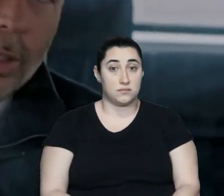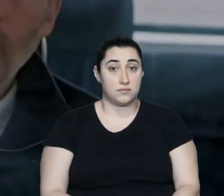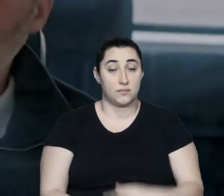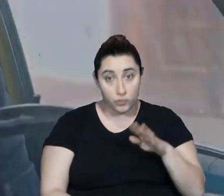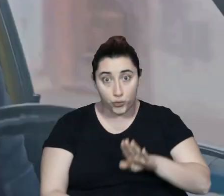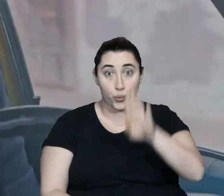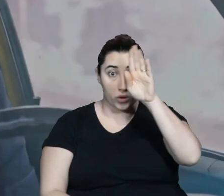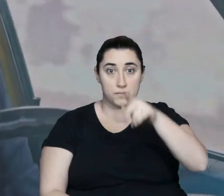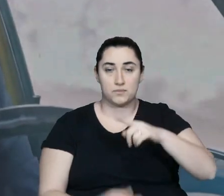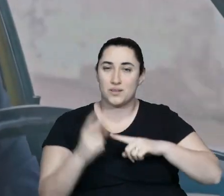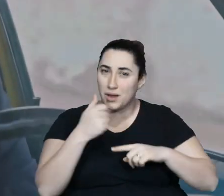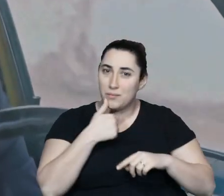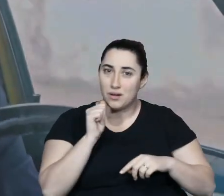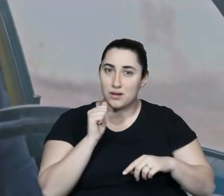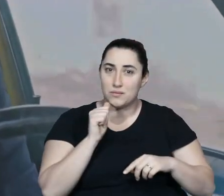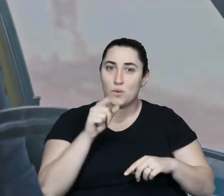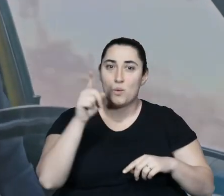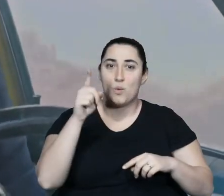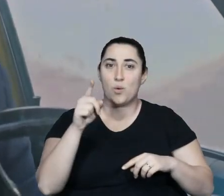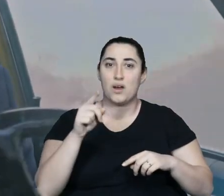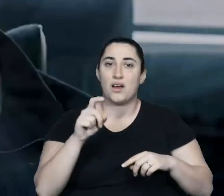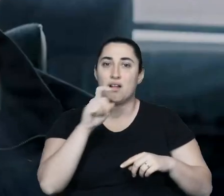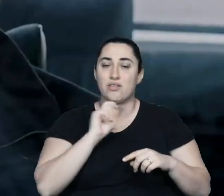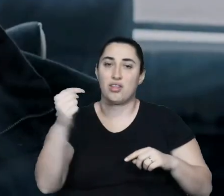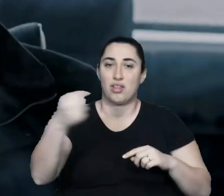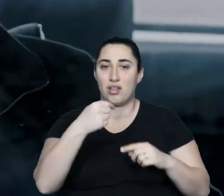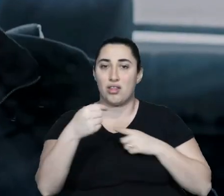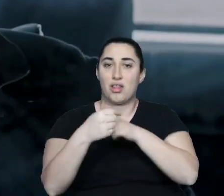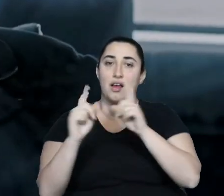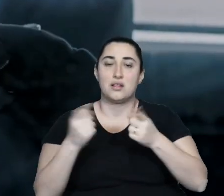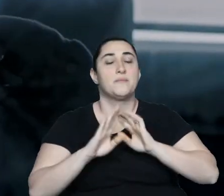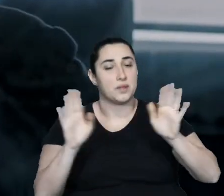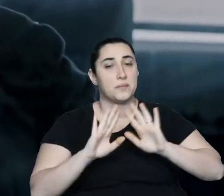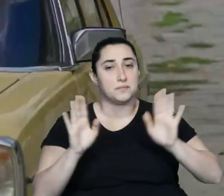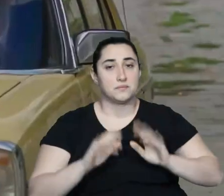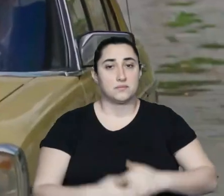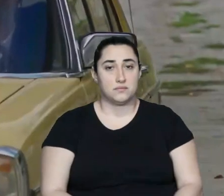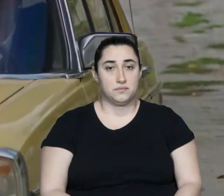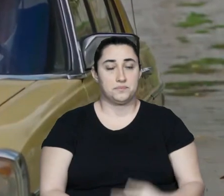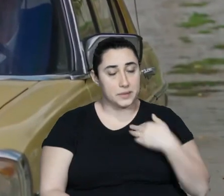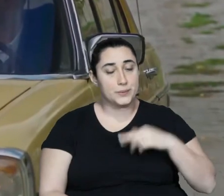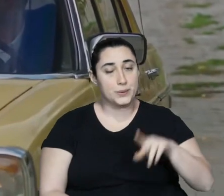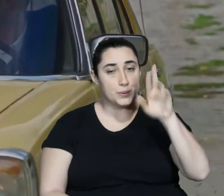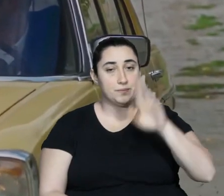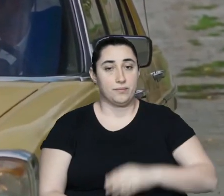Şuradan yukarı. İbrahim abi, orası ters yönde. Tamam. Ben